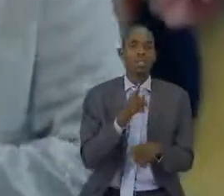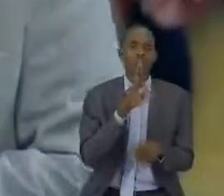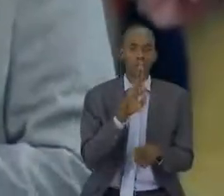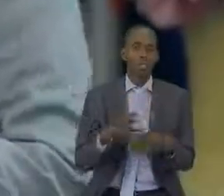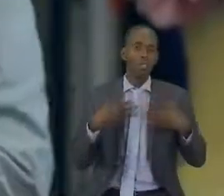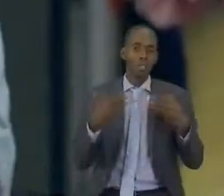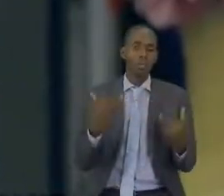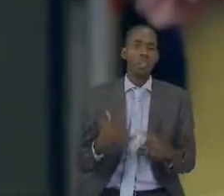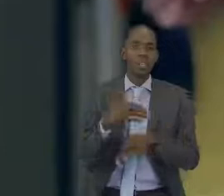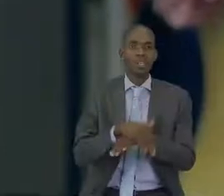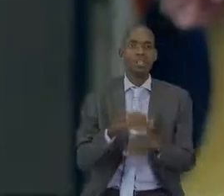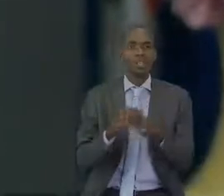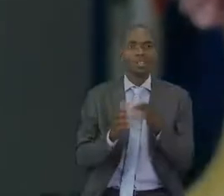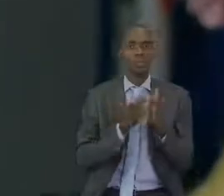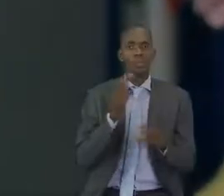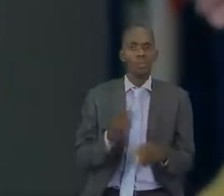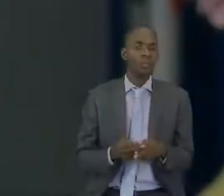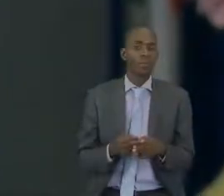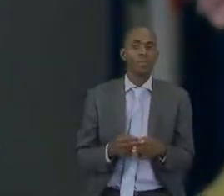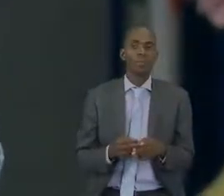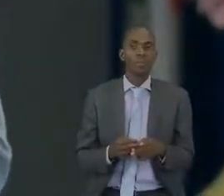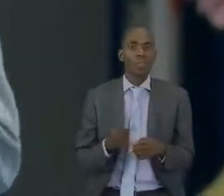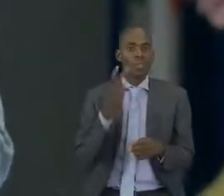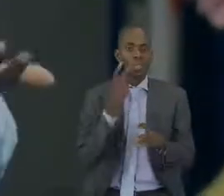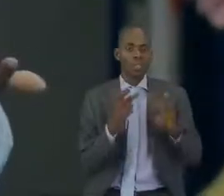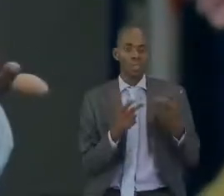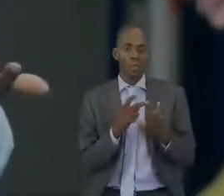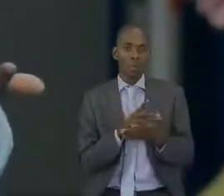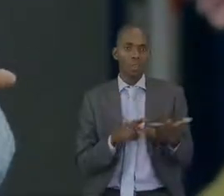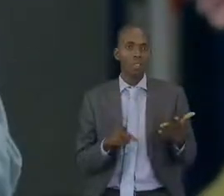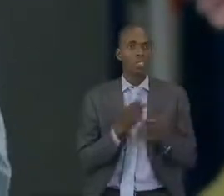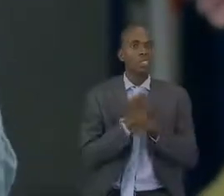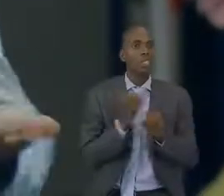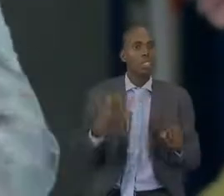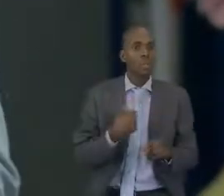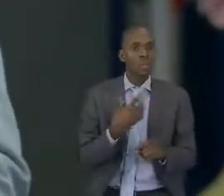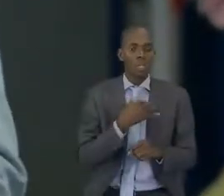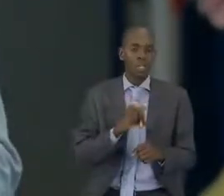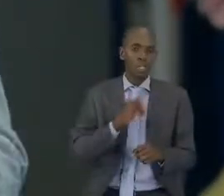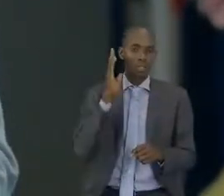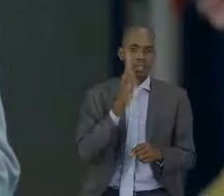guéri ce soir. La deuxième partie, sauve-moi et je serai sauvé.